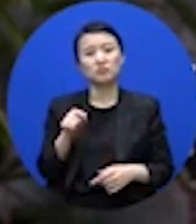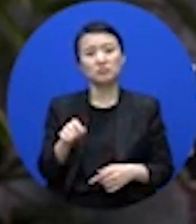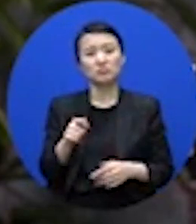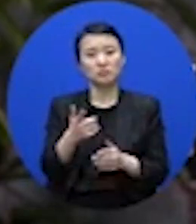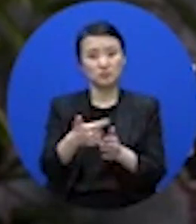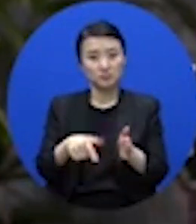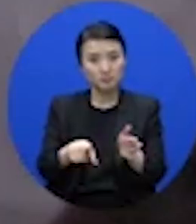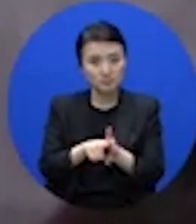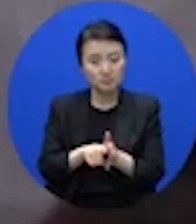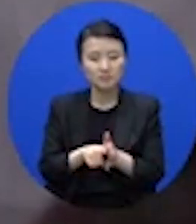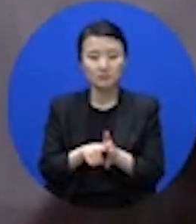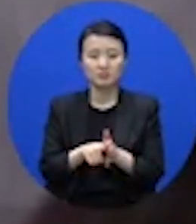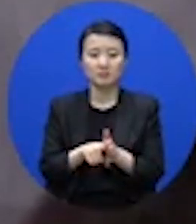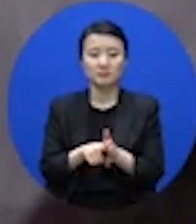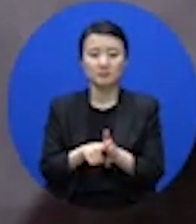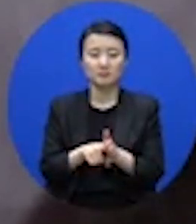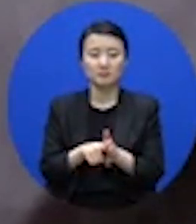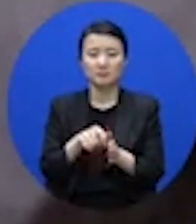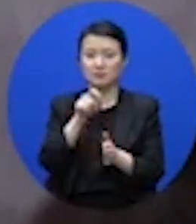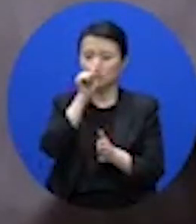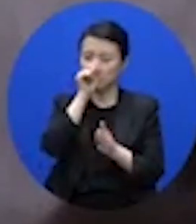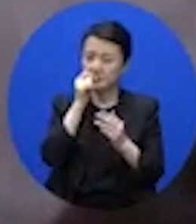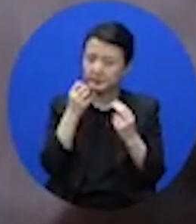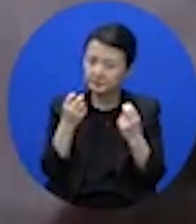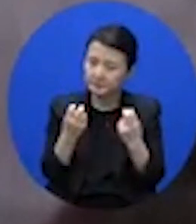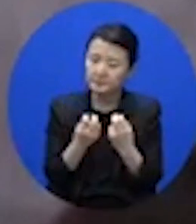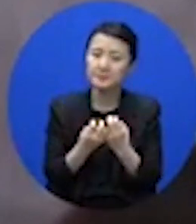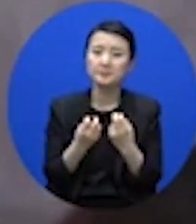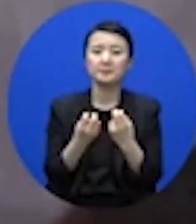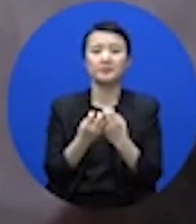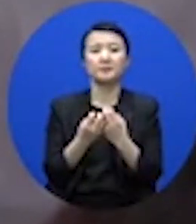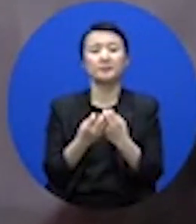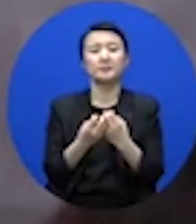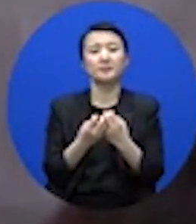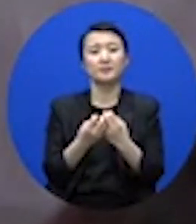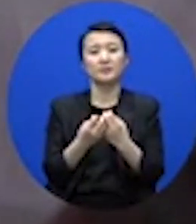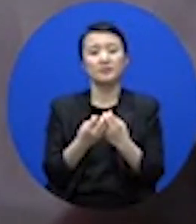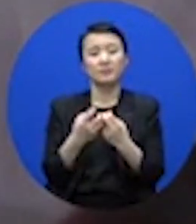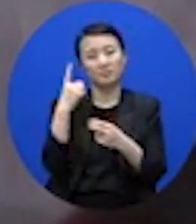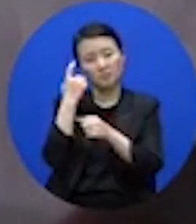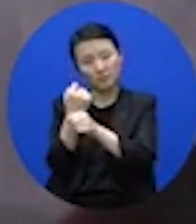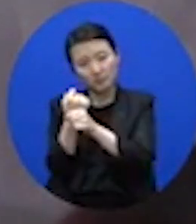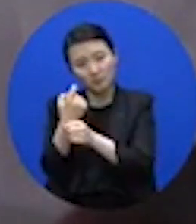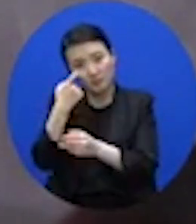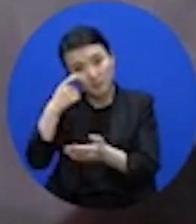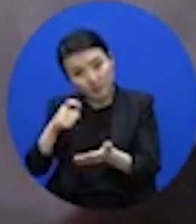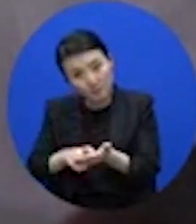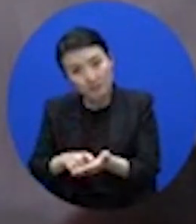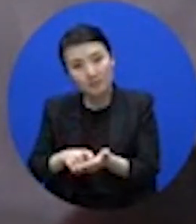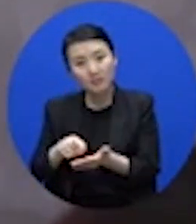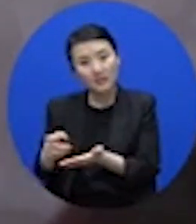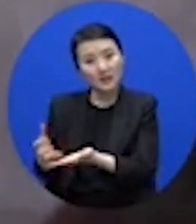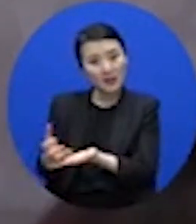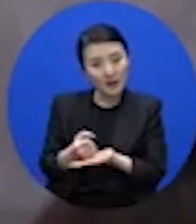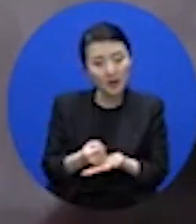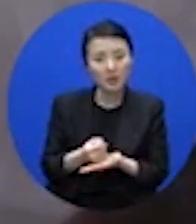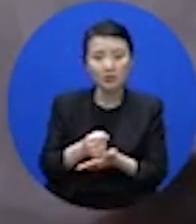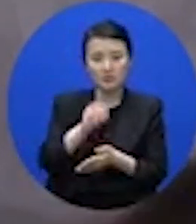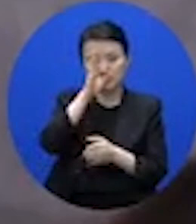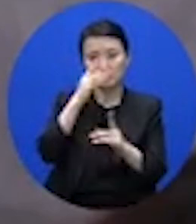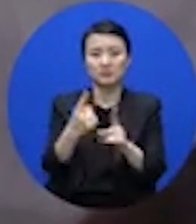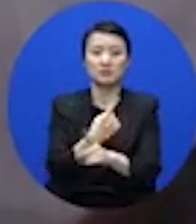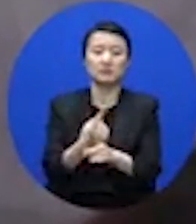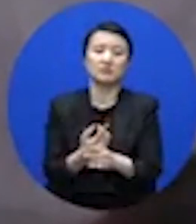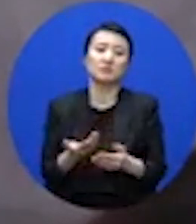되고 네 분석적이어서 치료가 될 수 있도록 하는 것이 바로 예술